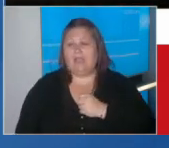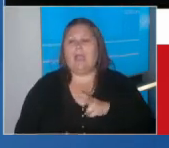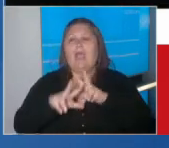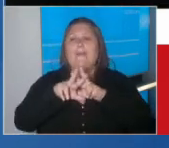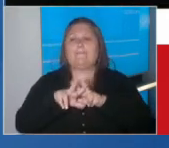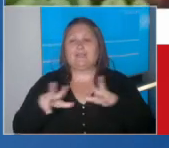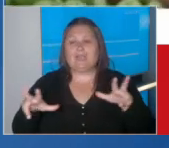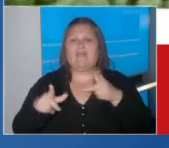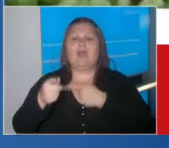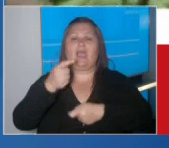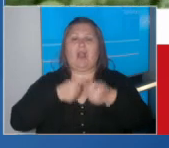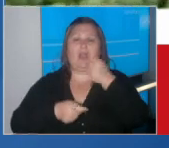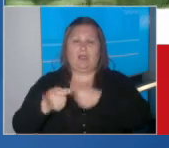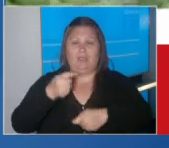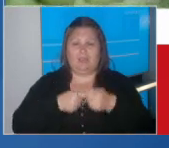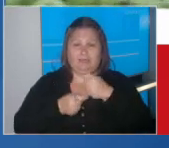המצב הכלכלי